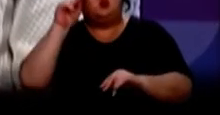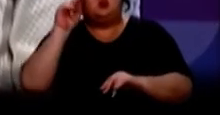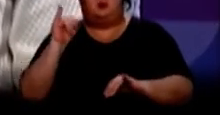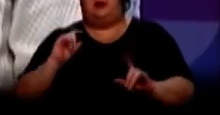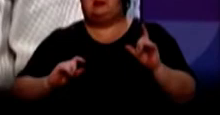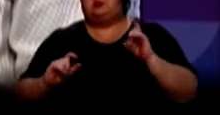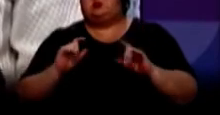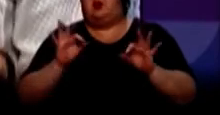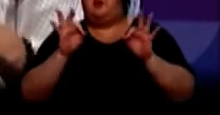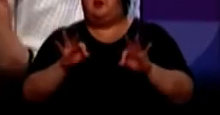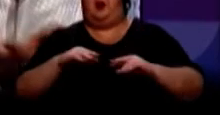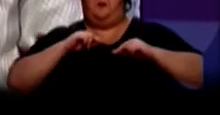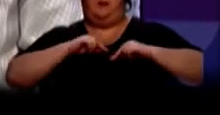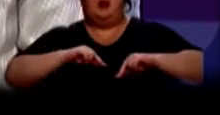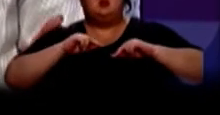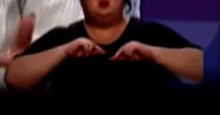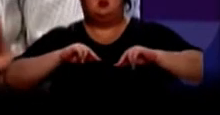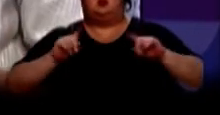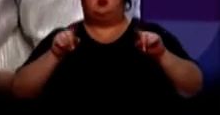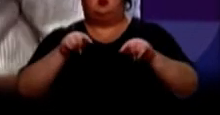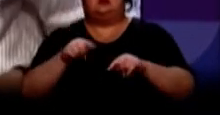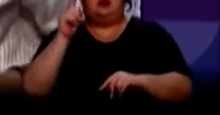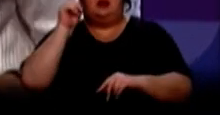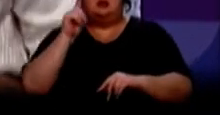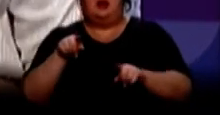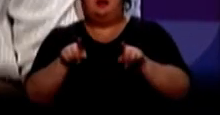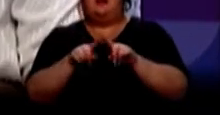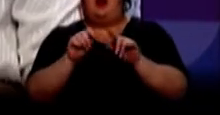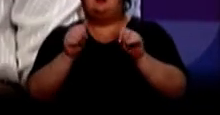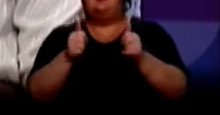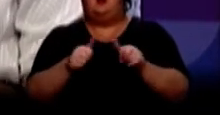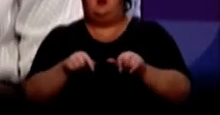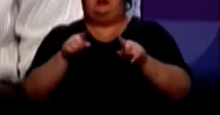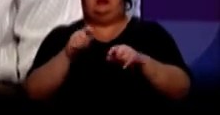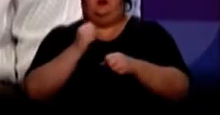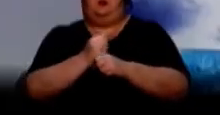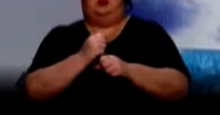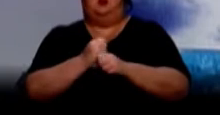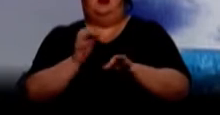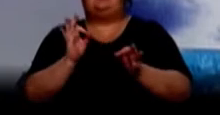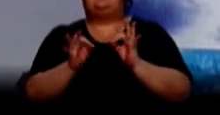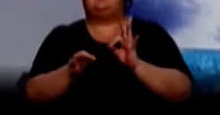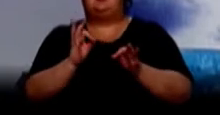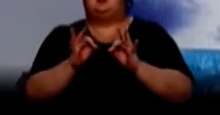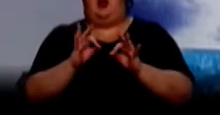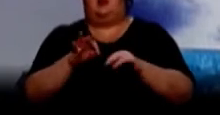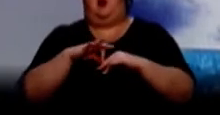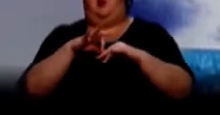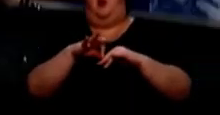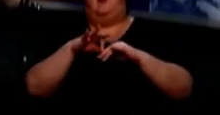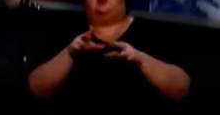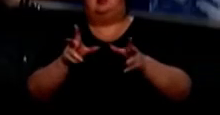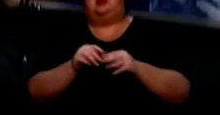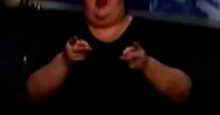якраз працюємо, щоб це, знаєте, так сформувати і з цим працювати. Звичайно, поводження з відходами важливе